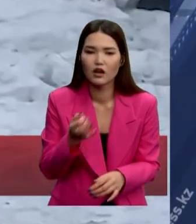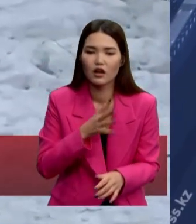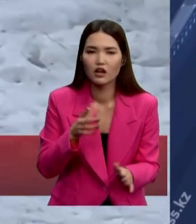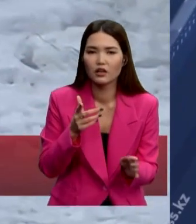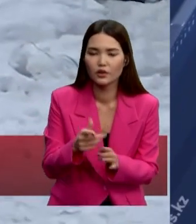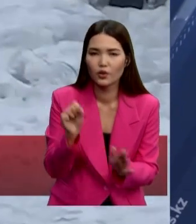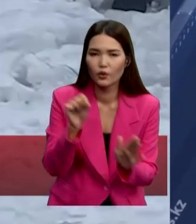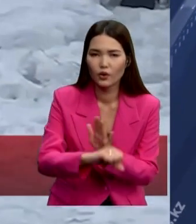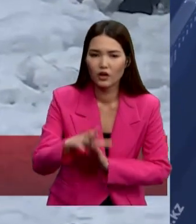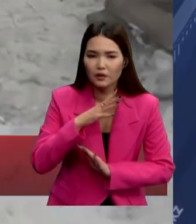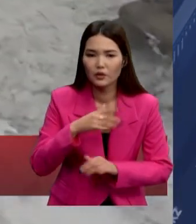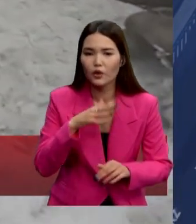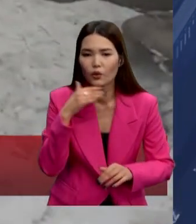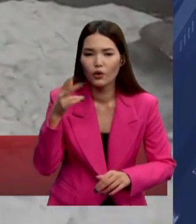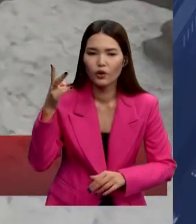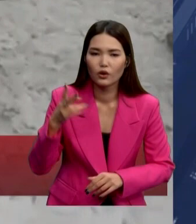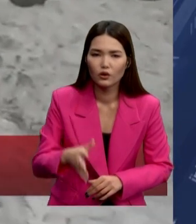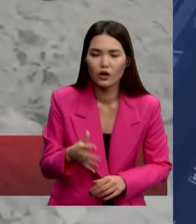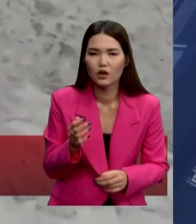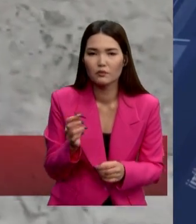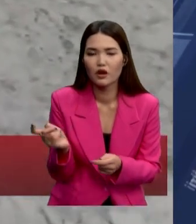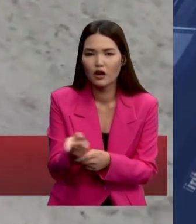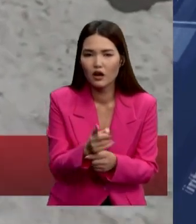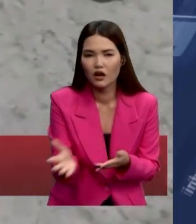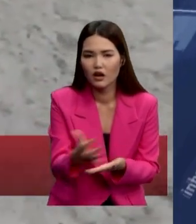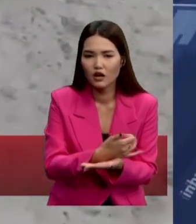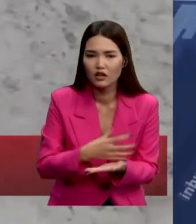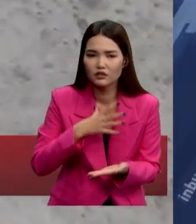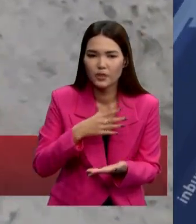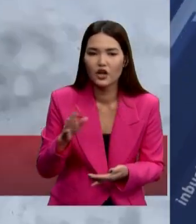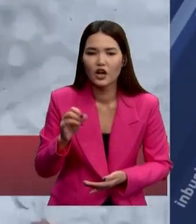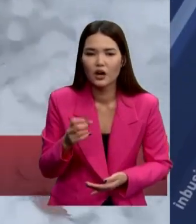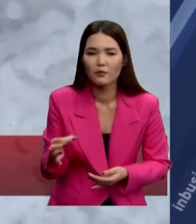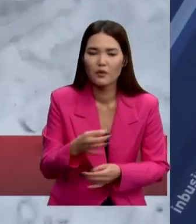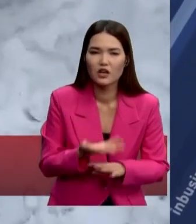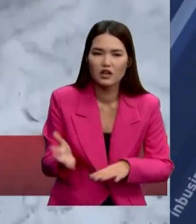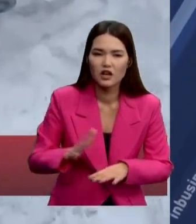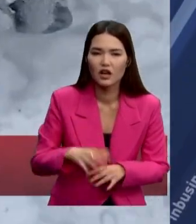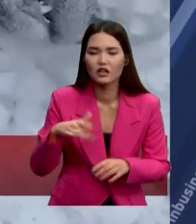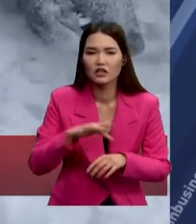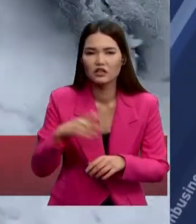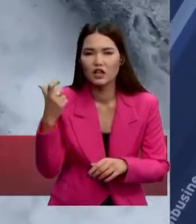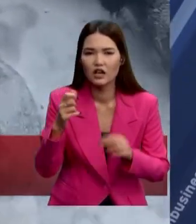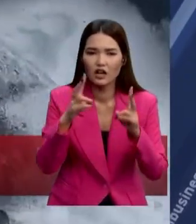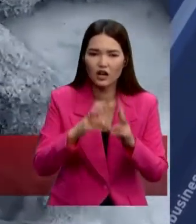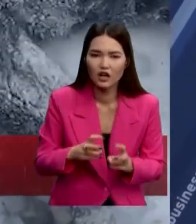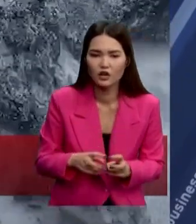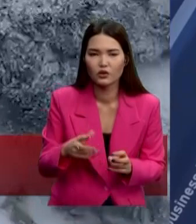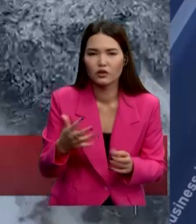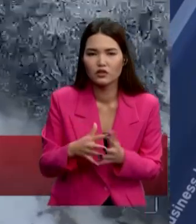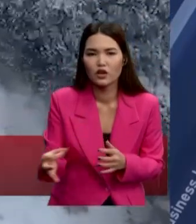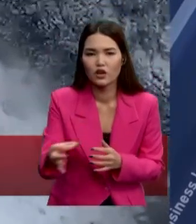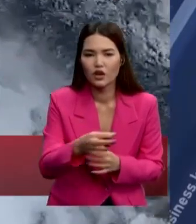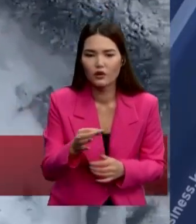кетті. Дөйсалмен бірге көрші үйдің қоңыры да оққа ұшқан. Қандығол қосаяқты қатыгез Екібастұз қаласына қарасты Қоянды ауылында